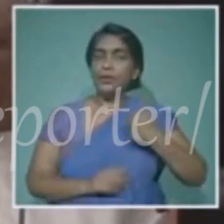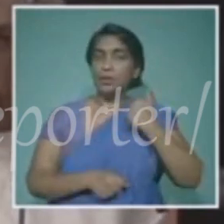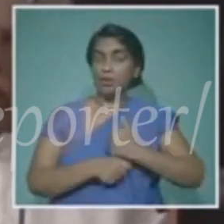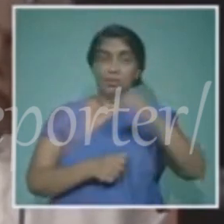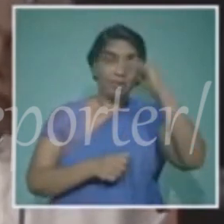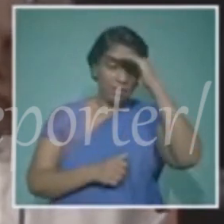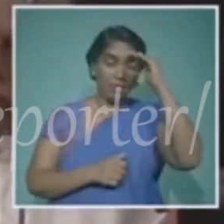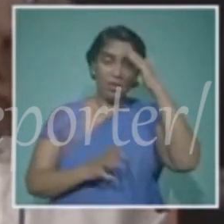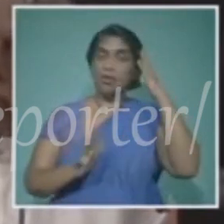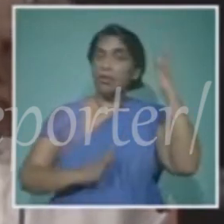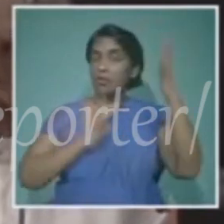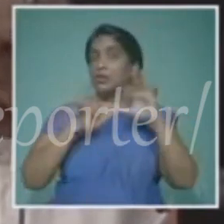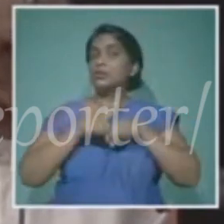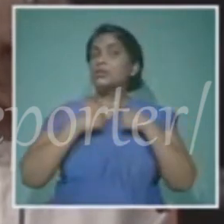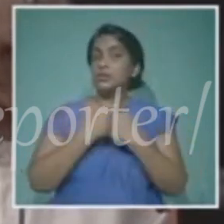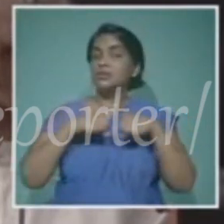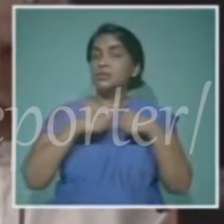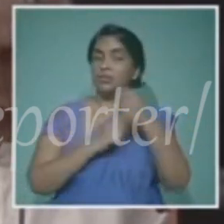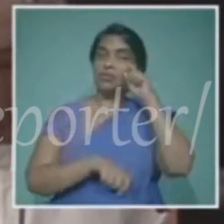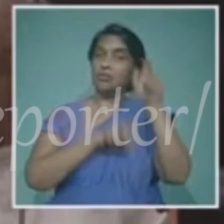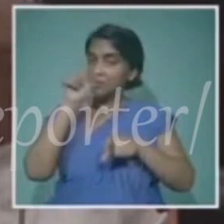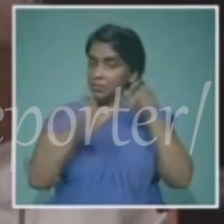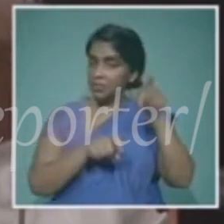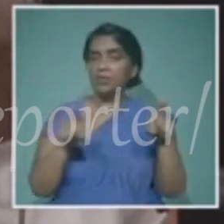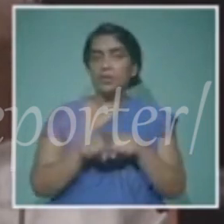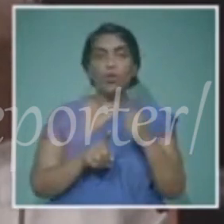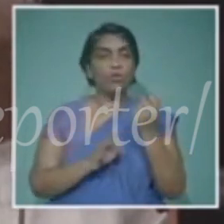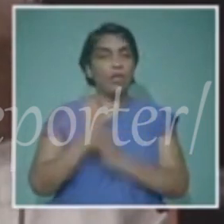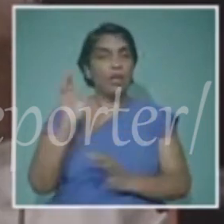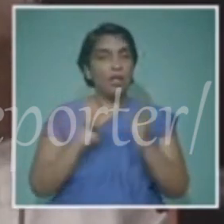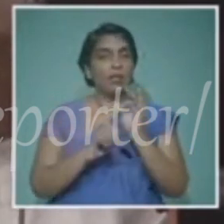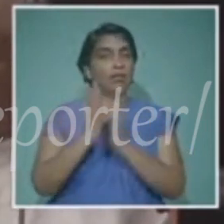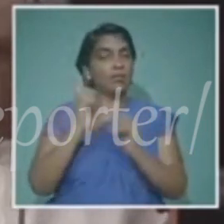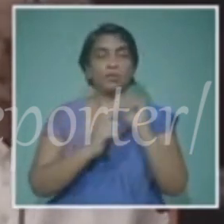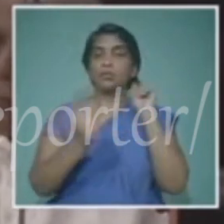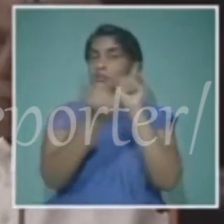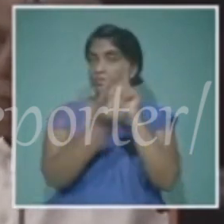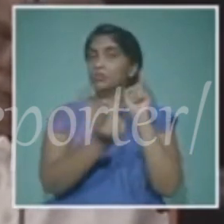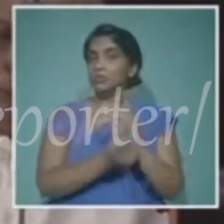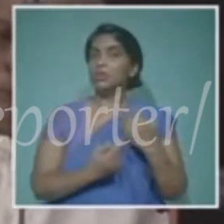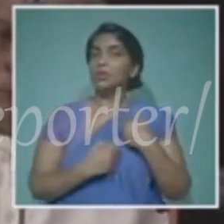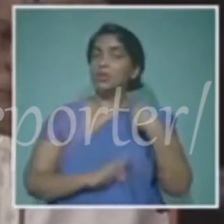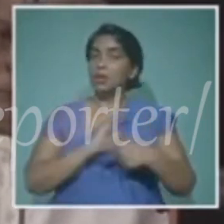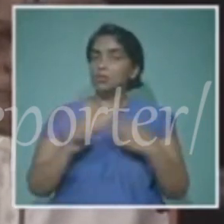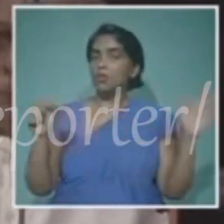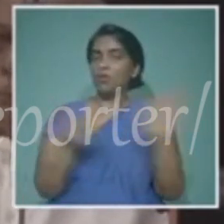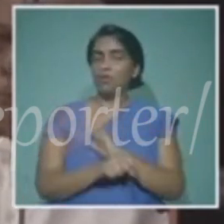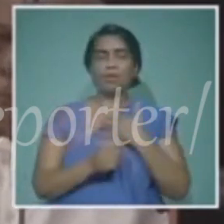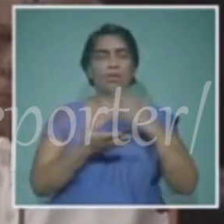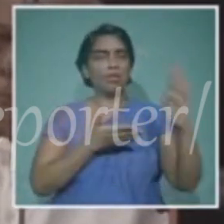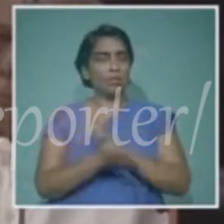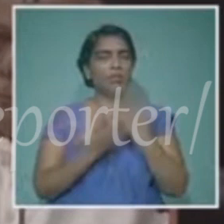රාජනායකින් ජාත්‍යන්තර සංවිධානවල නියෝජිතයන් මෙන්ම මුදල් ඇමතිවරුන් මුණ ගැසීම හරහා අපේ රට උපරිම ප්‍රයෝජනය